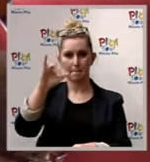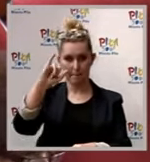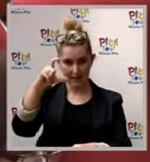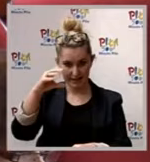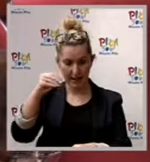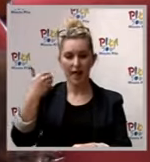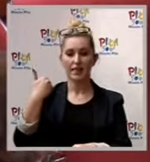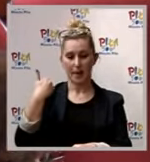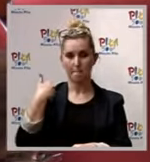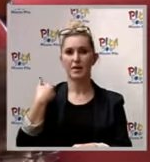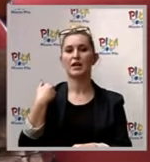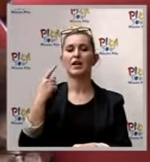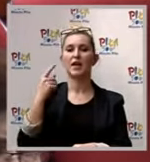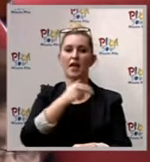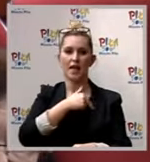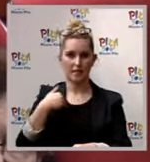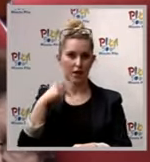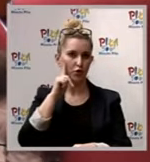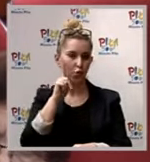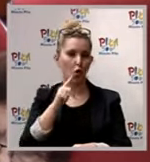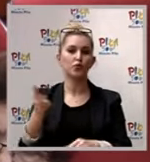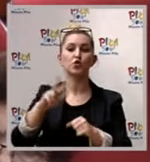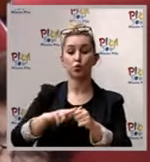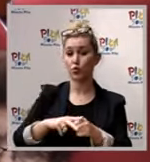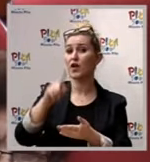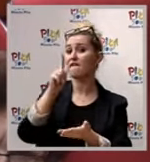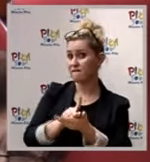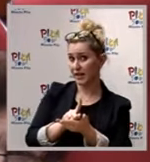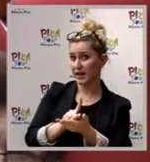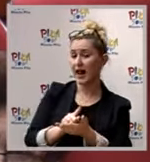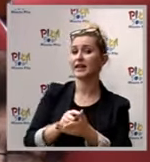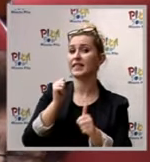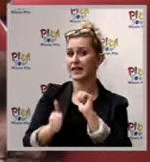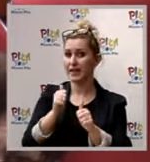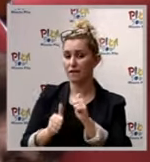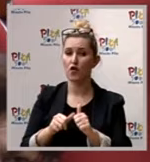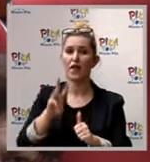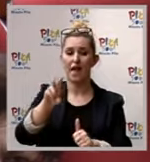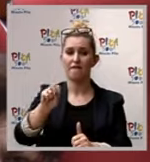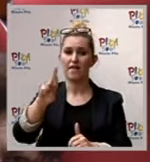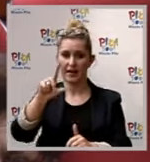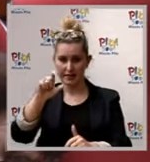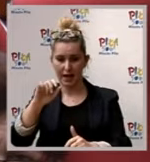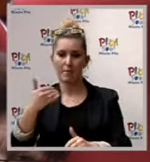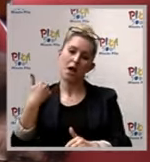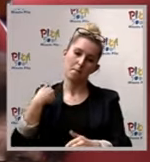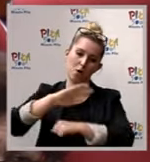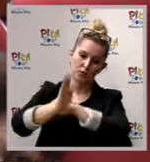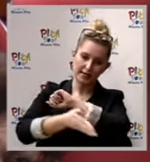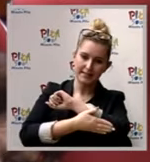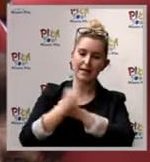Bułgarii, nasi zwycięzcy, i poproszeni byli i pan wicestarosta